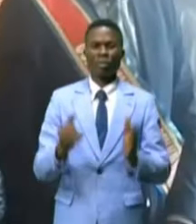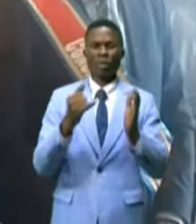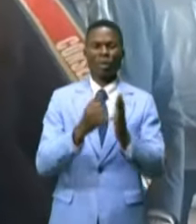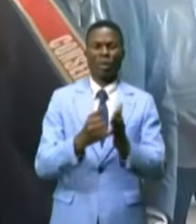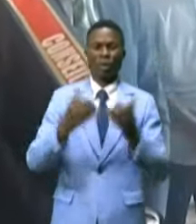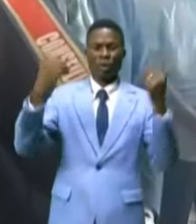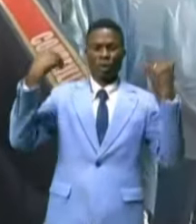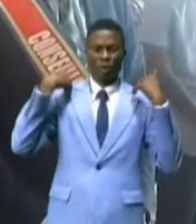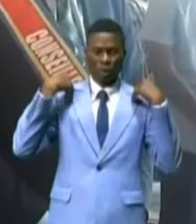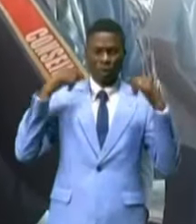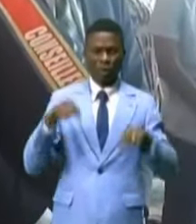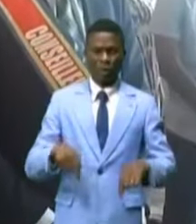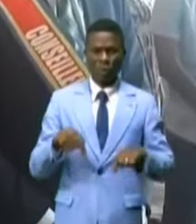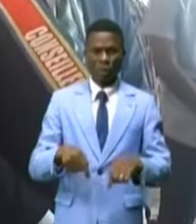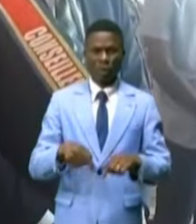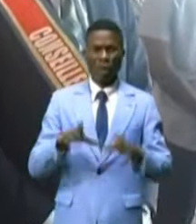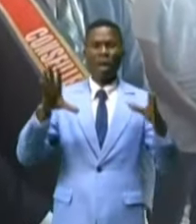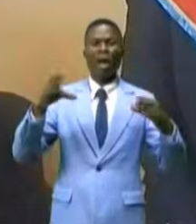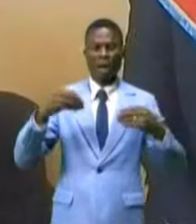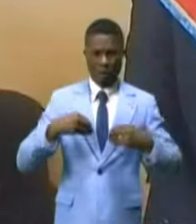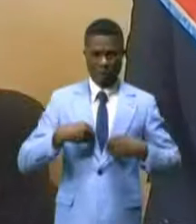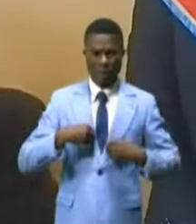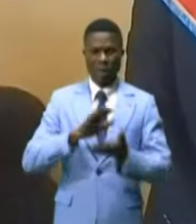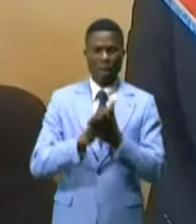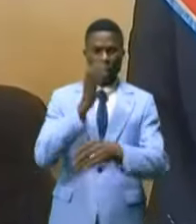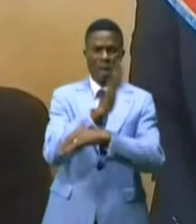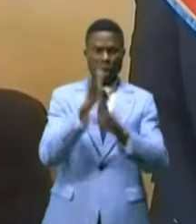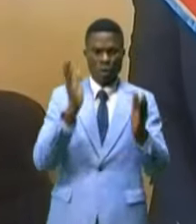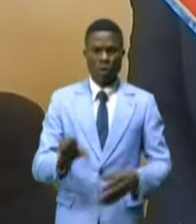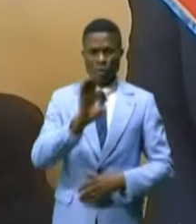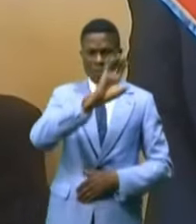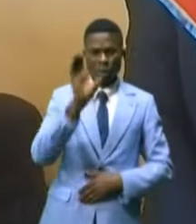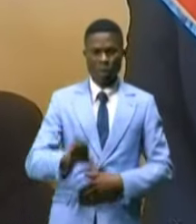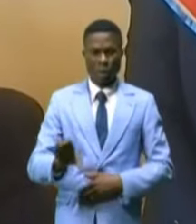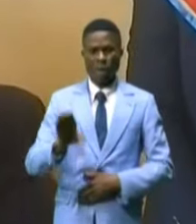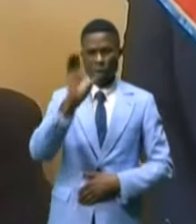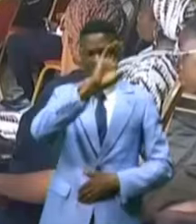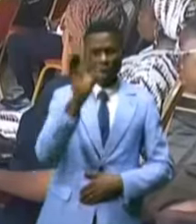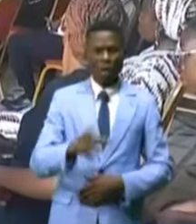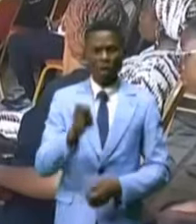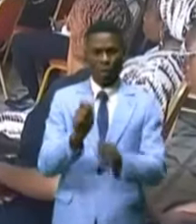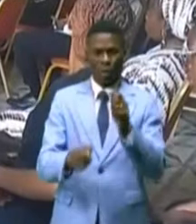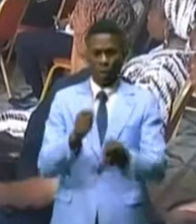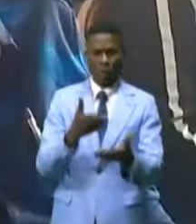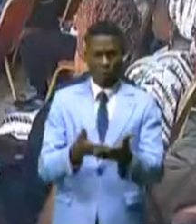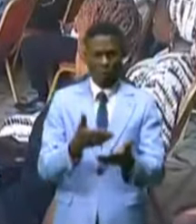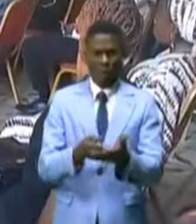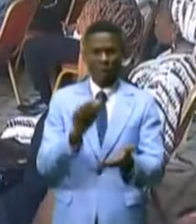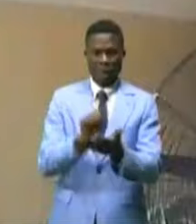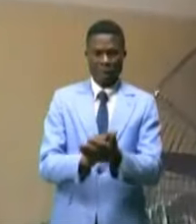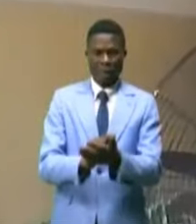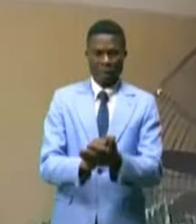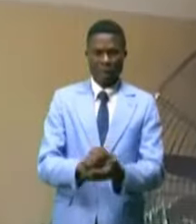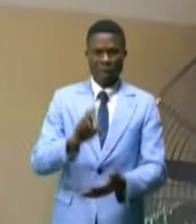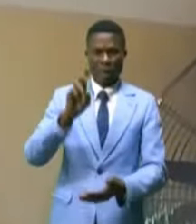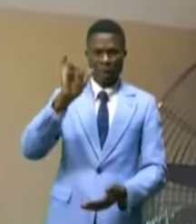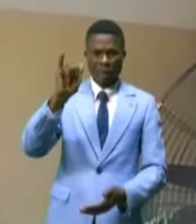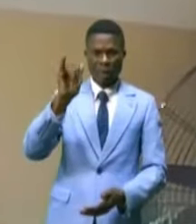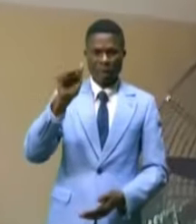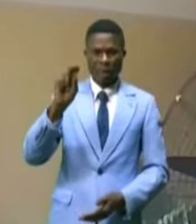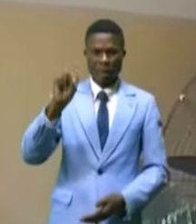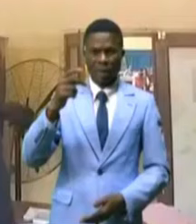officiel, désormais ils sont confirmés conseillers communaux de la commune de Matete. Il s'agit de Yangou